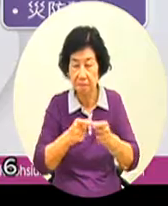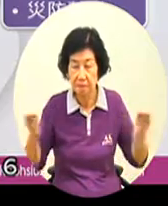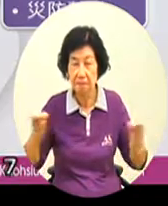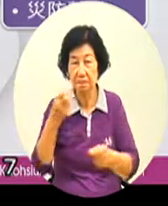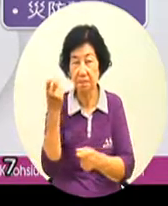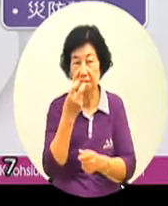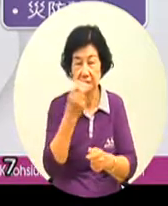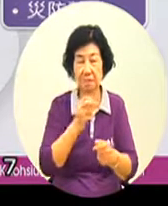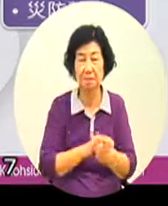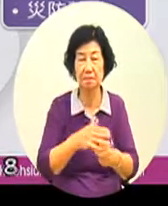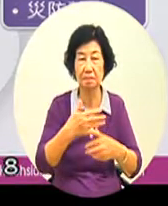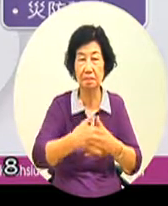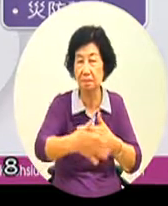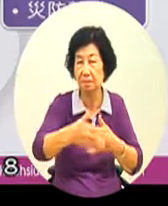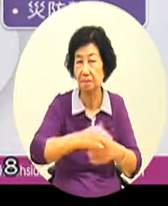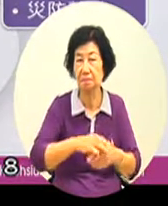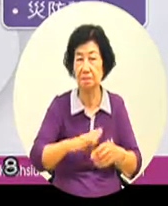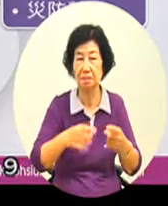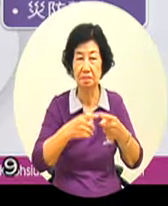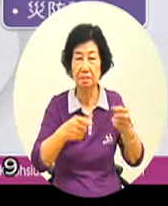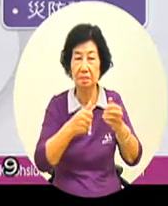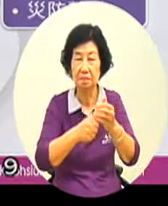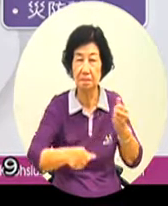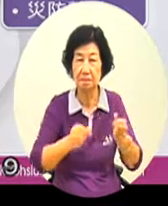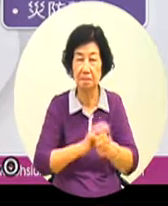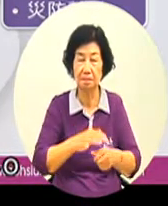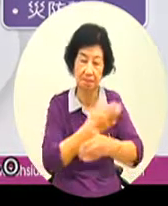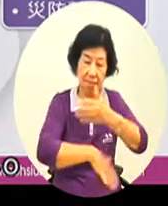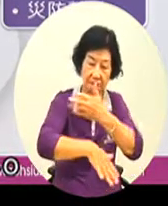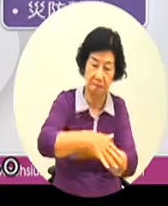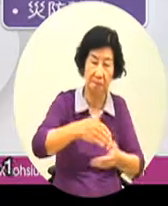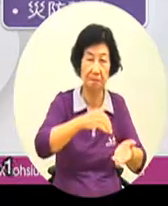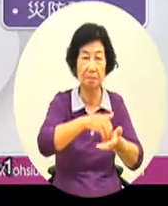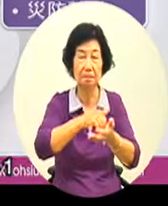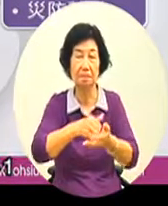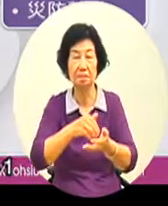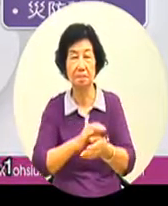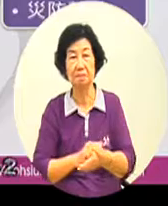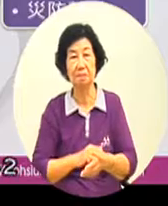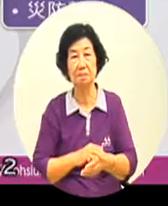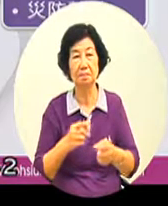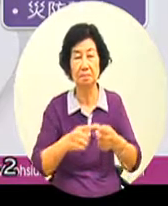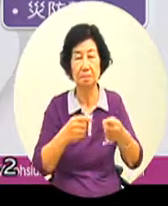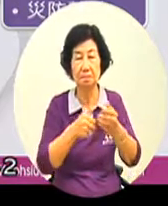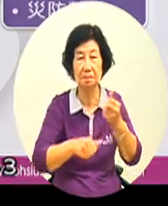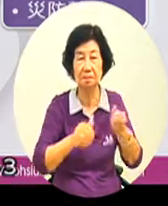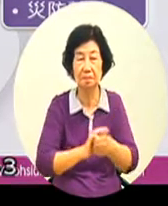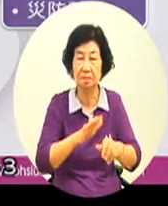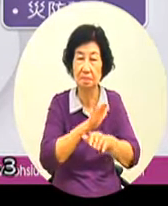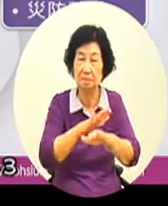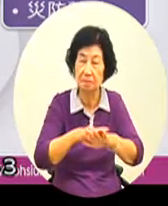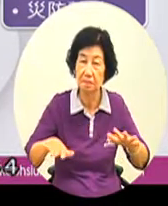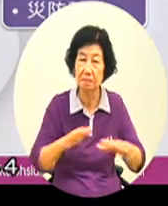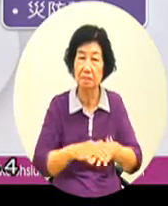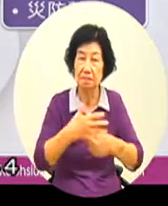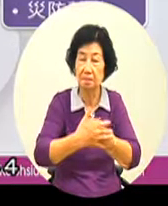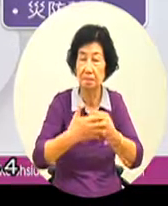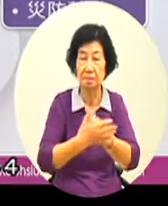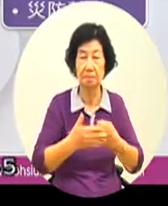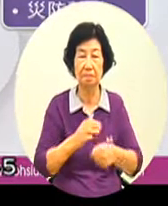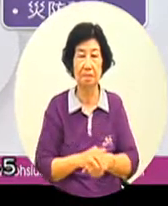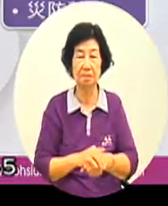备，还有人身安全。我们身心障碍的部分、弱势境遇的部分、人身安全的维护，还有我们